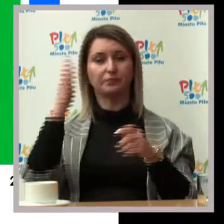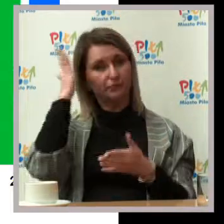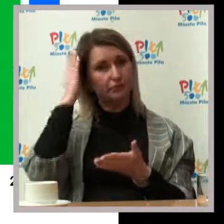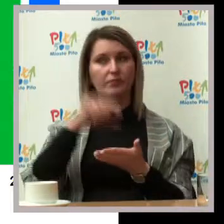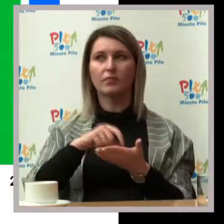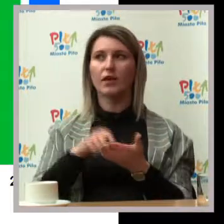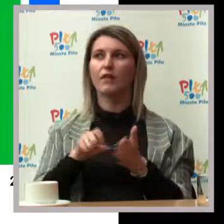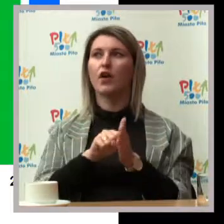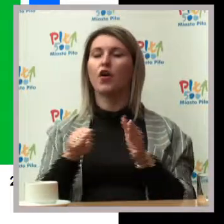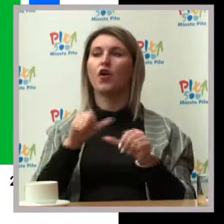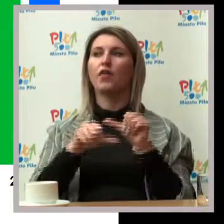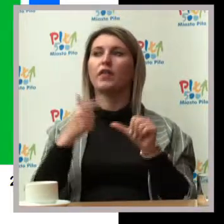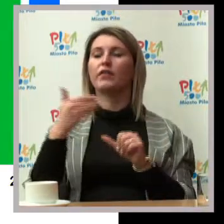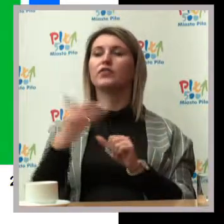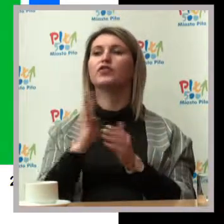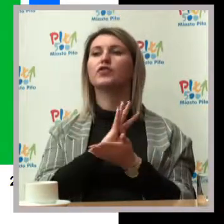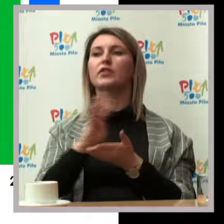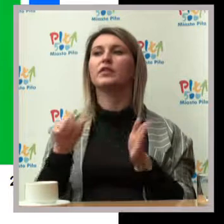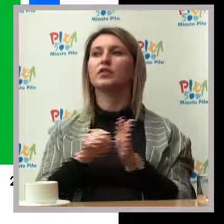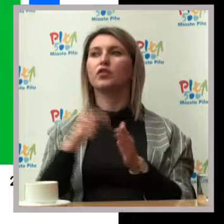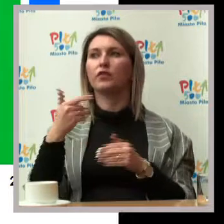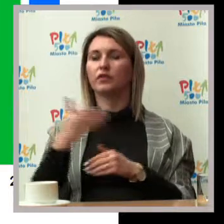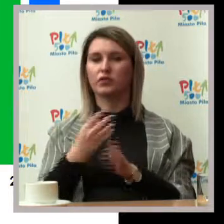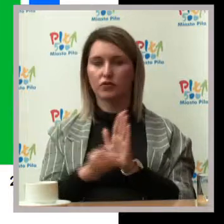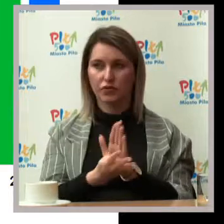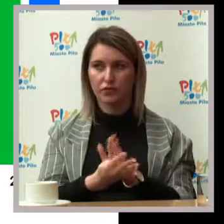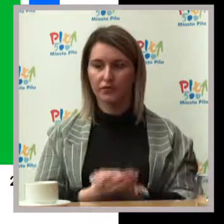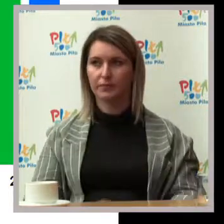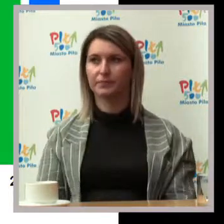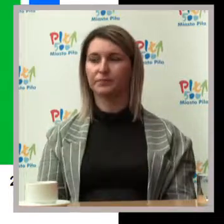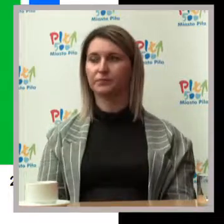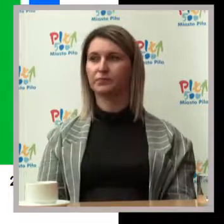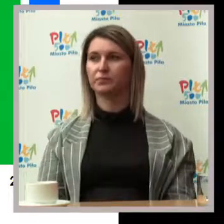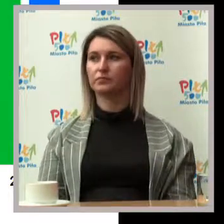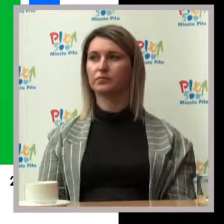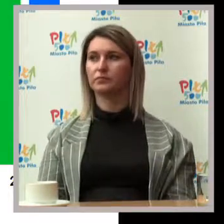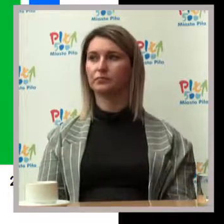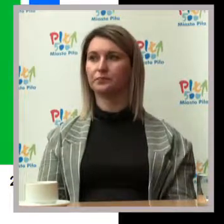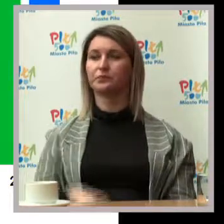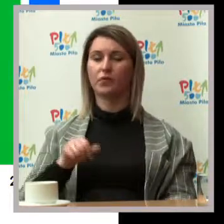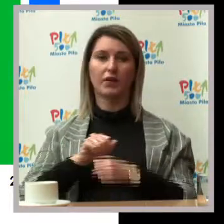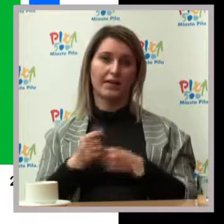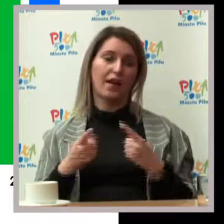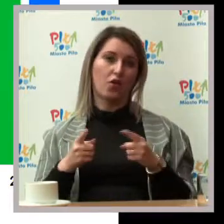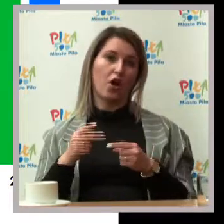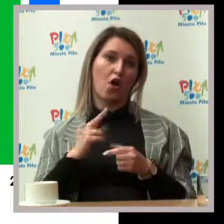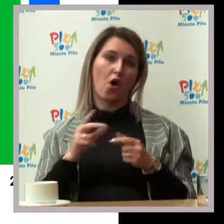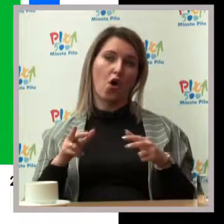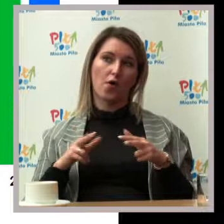roku, właściwie od 2012 roku MZGM został przekształcony. W związku z tym funkcjonuje jako jednostka organizacyjna